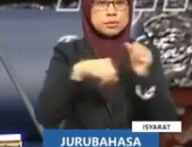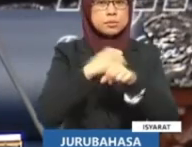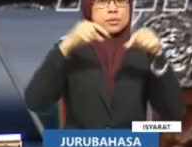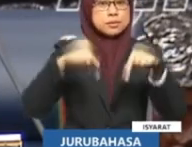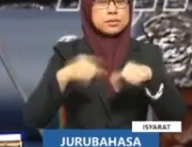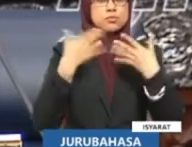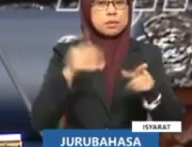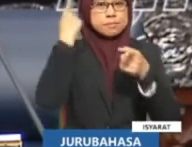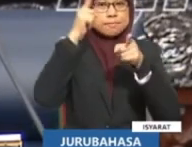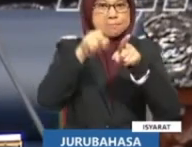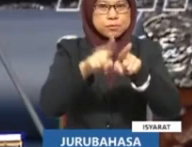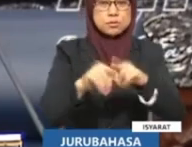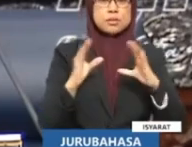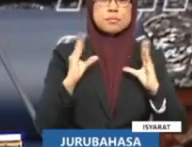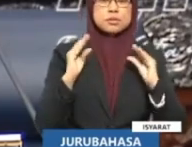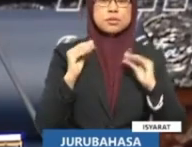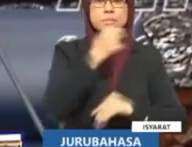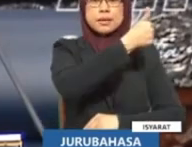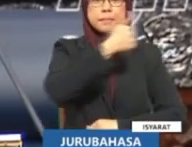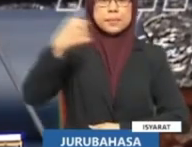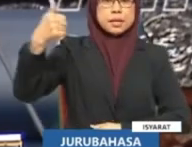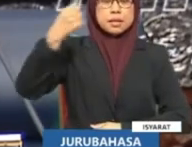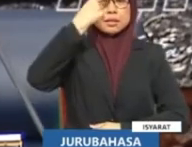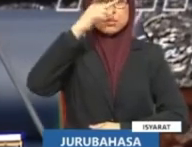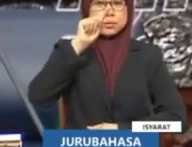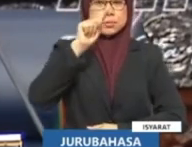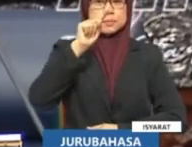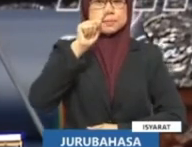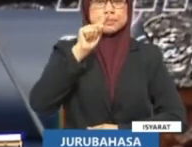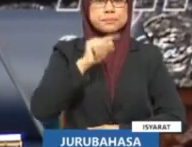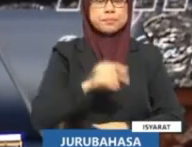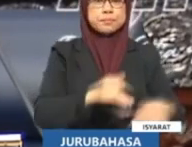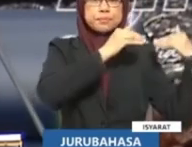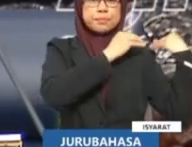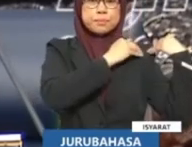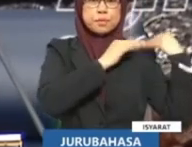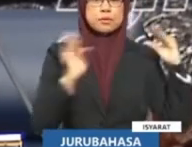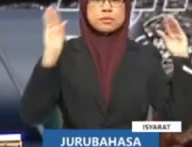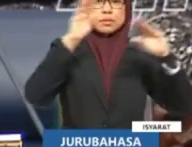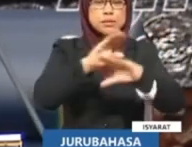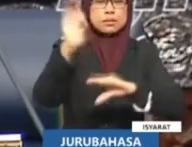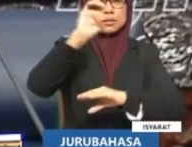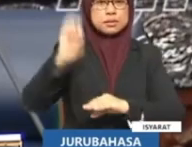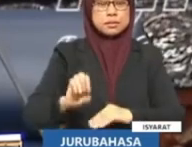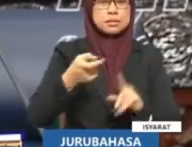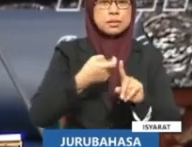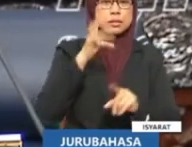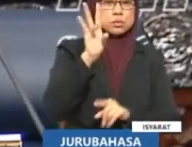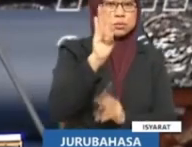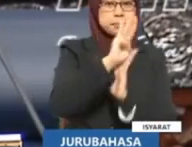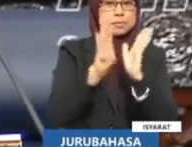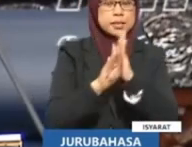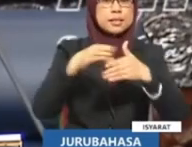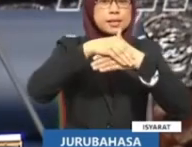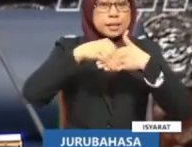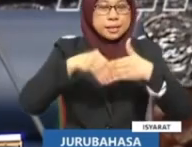bersetuju Dedi dalam masyarakat Binet untuk menampung saksi dielektrik daripada 7bln